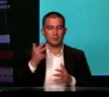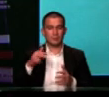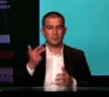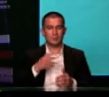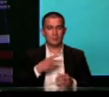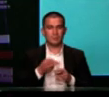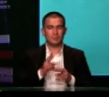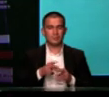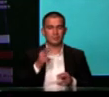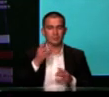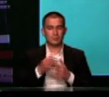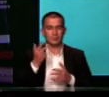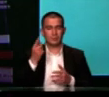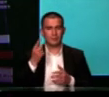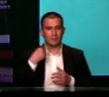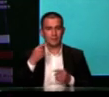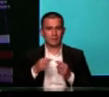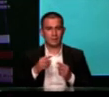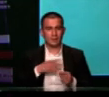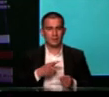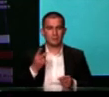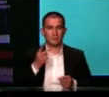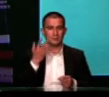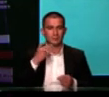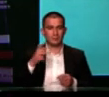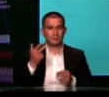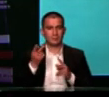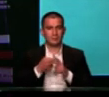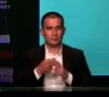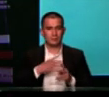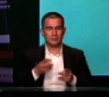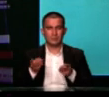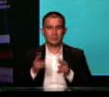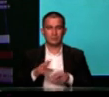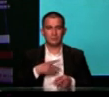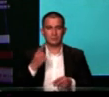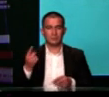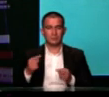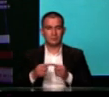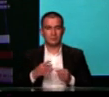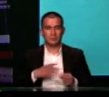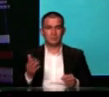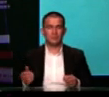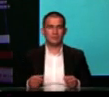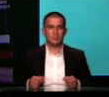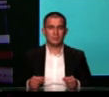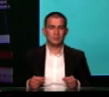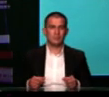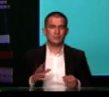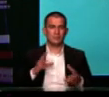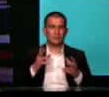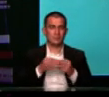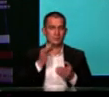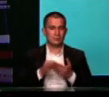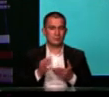ning 3-chi darajasi 1 ga teng, 33 ga bo'lganimizda esa qoldiq 1 ga teng chiqdi. Va